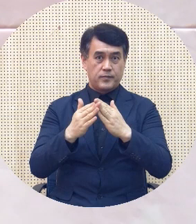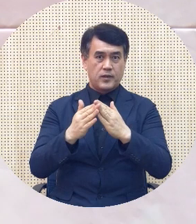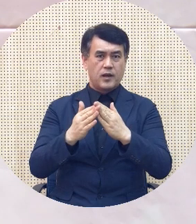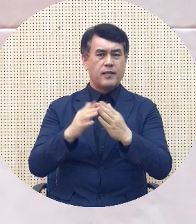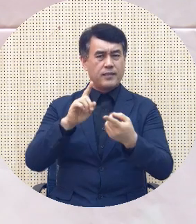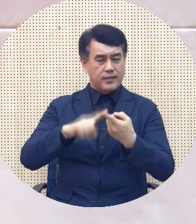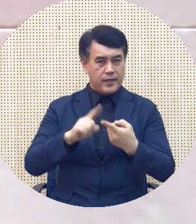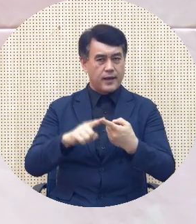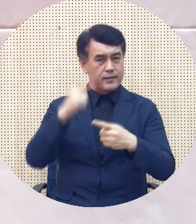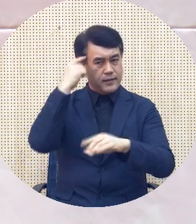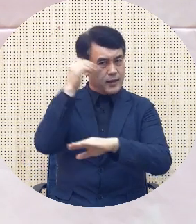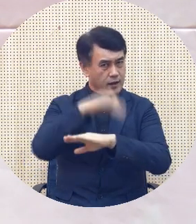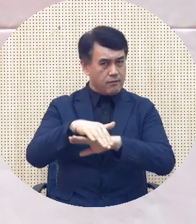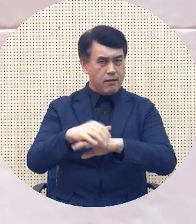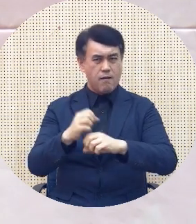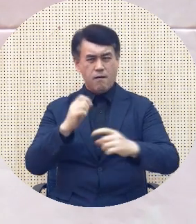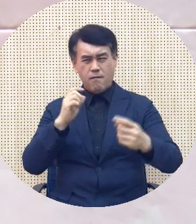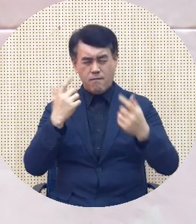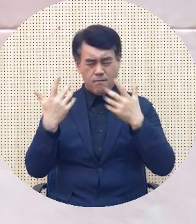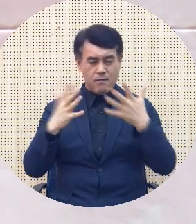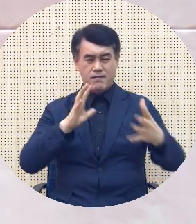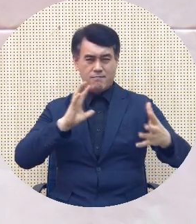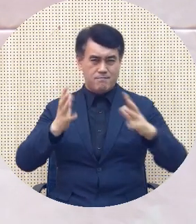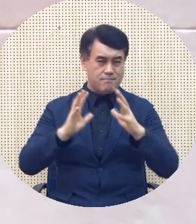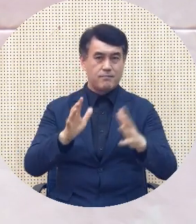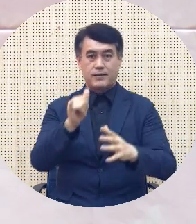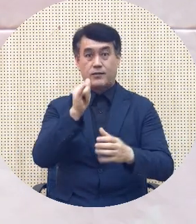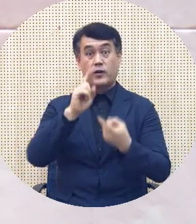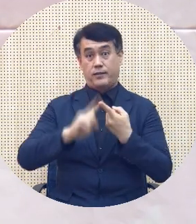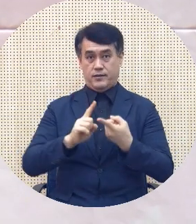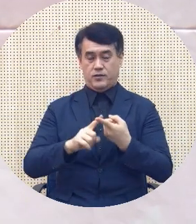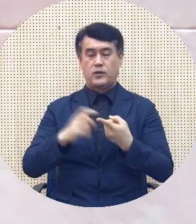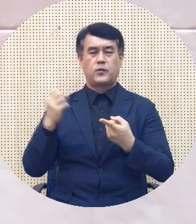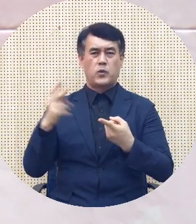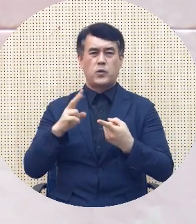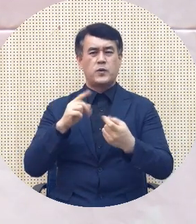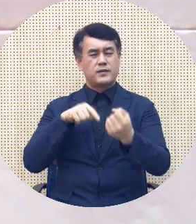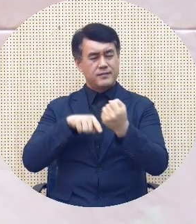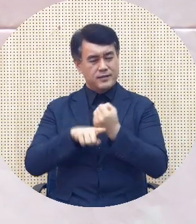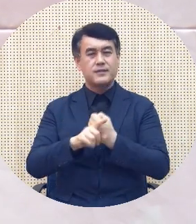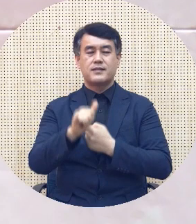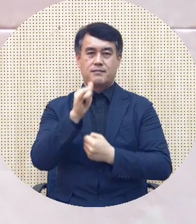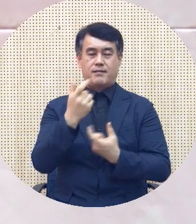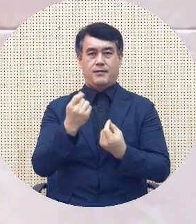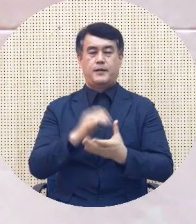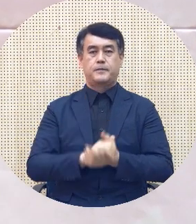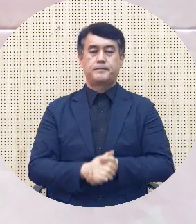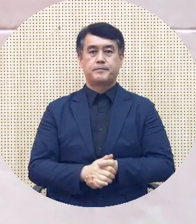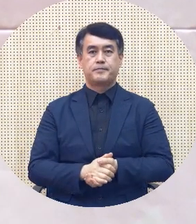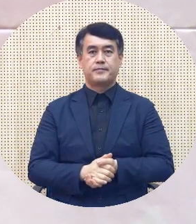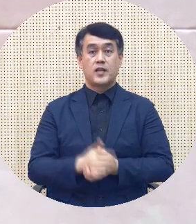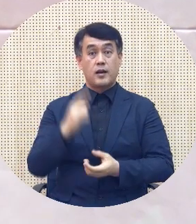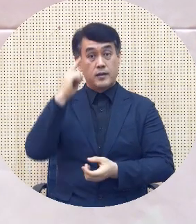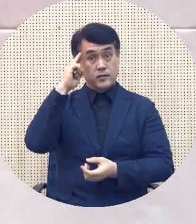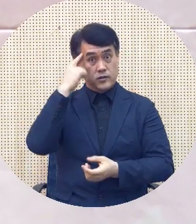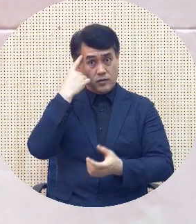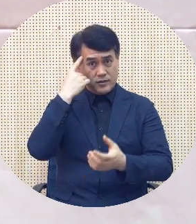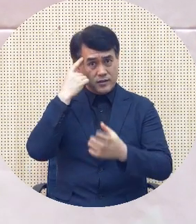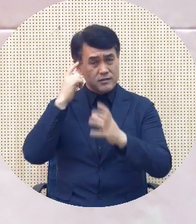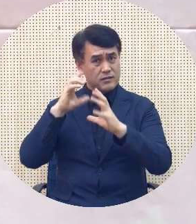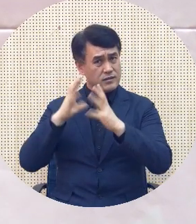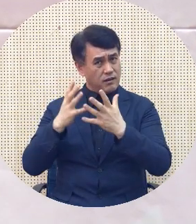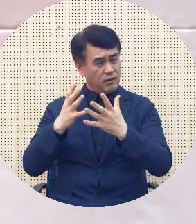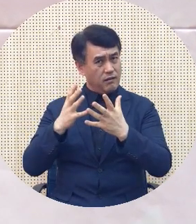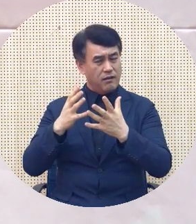대책을 활발하게 논의해서 시행할 수 있게 된 것 또한 뜻깊은 일입니다. 정신의 세계는 우리가